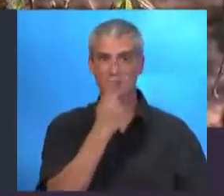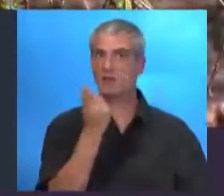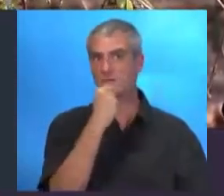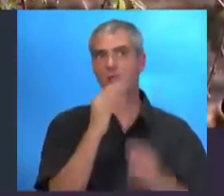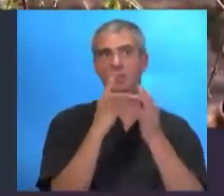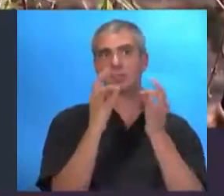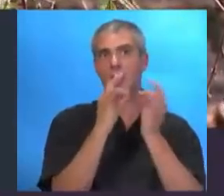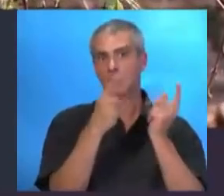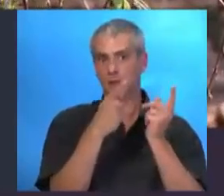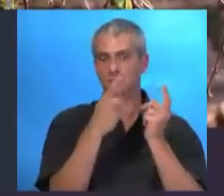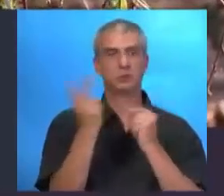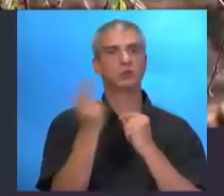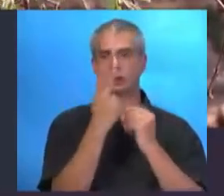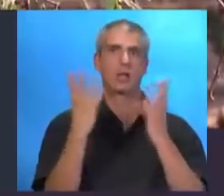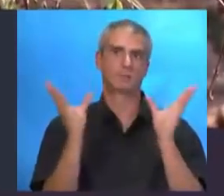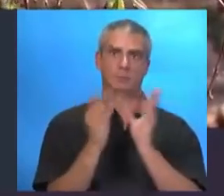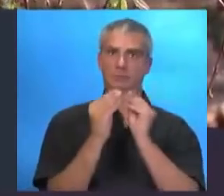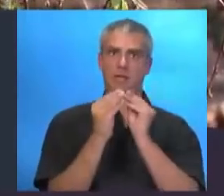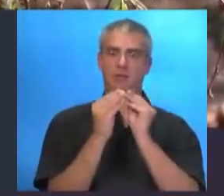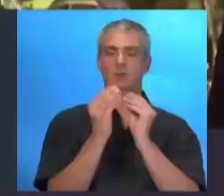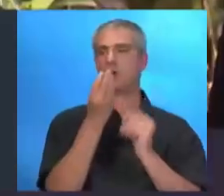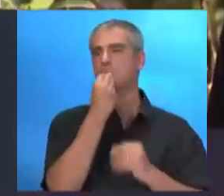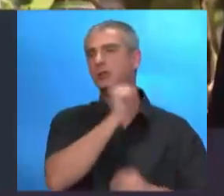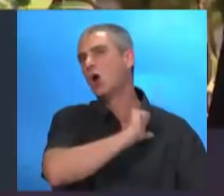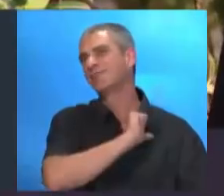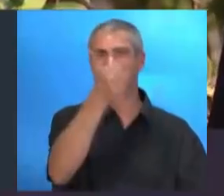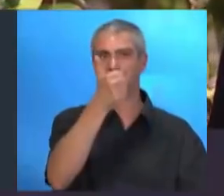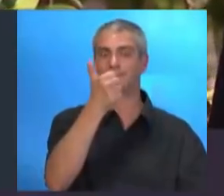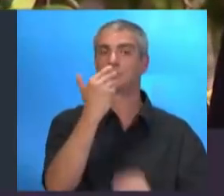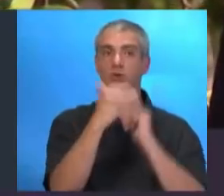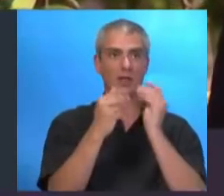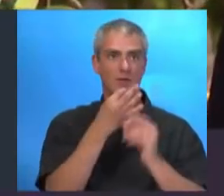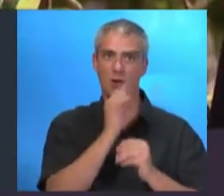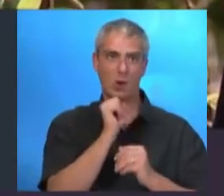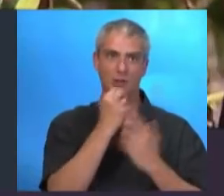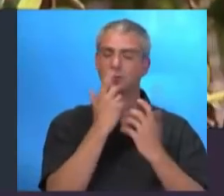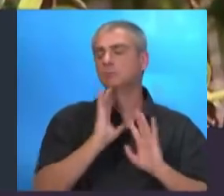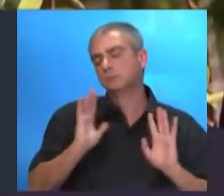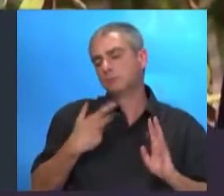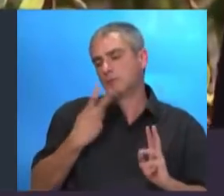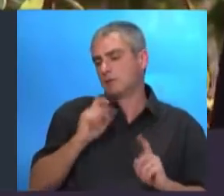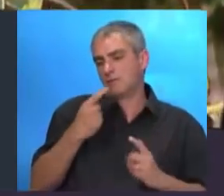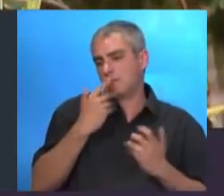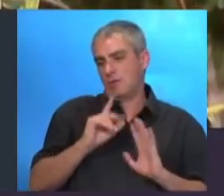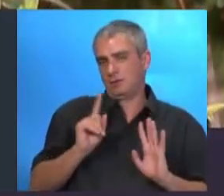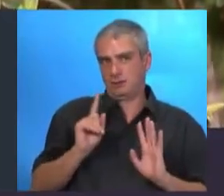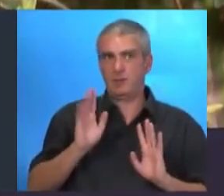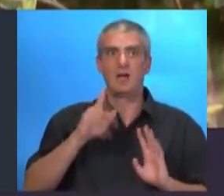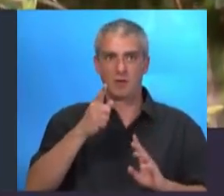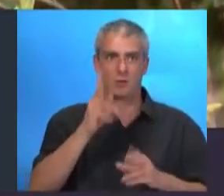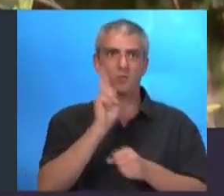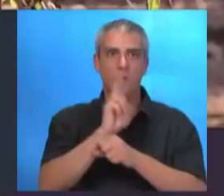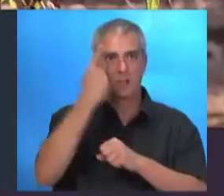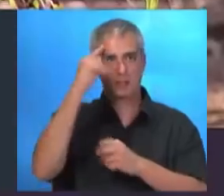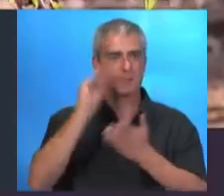דגן נוסף, ששניהם נחשבים לסופר פוד. בשלב הזה אתם מעדיפים לא לספר. אנחנו מעדיפים לא לספר, למרות שזה מוגן בפטנט